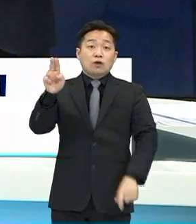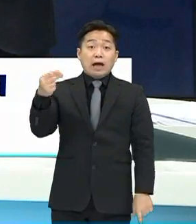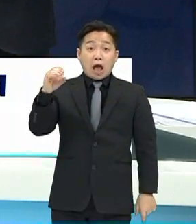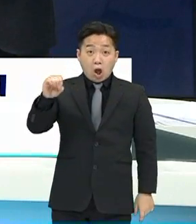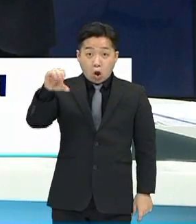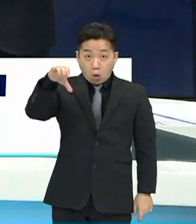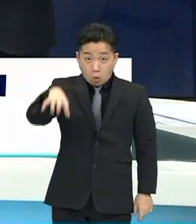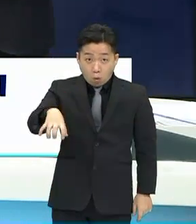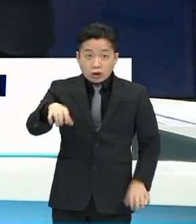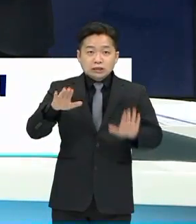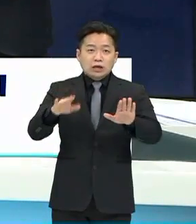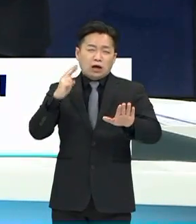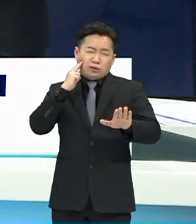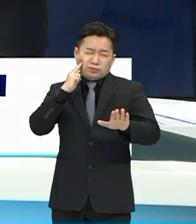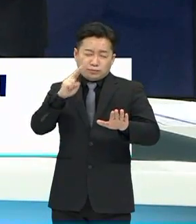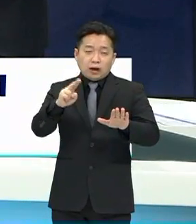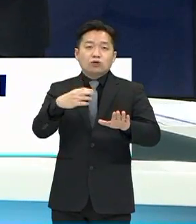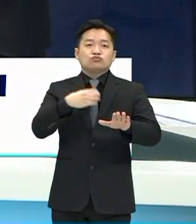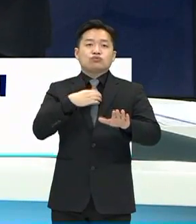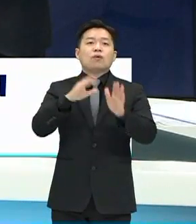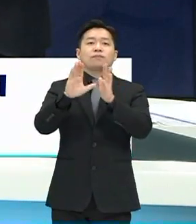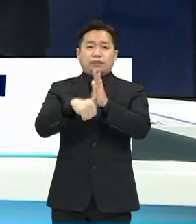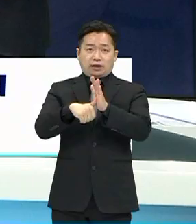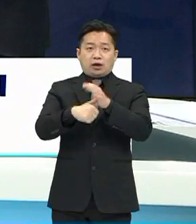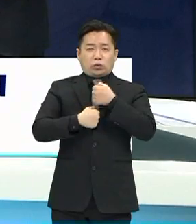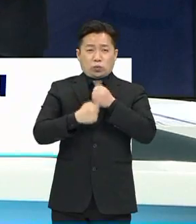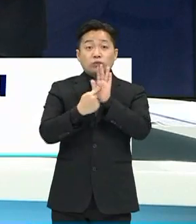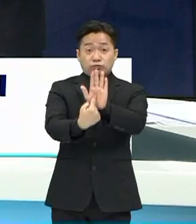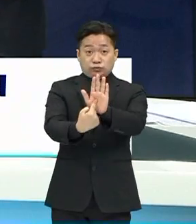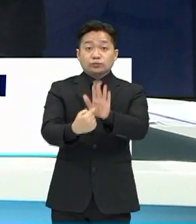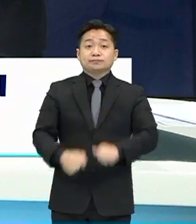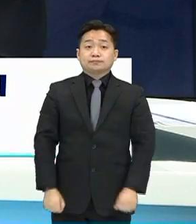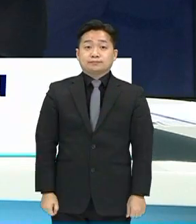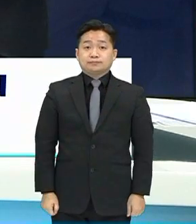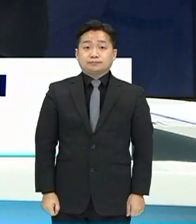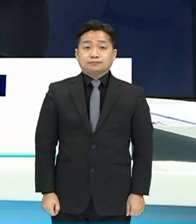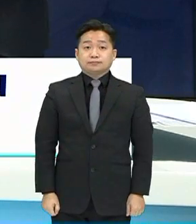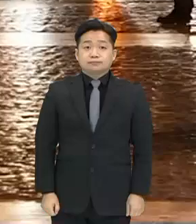세계보건기구가 지금이 중대 고비라고 경고를 했습니다. 김영아 기자입니다.